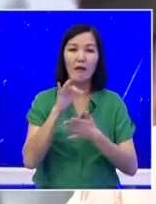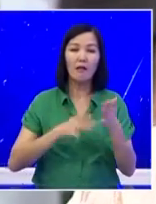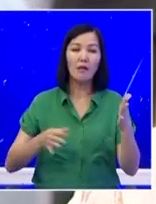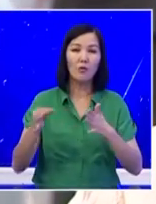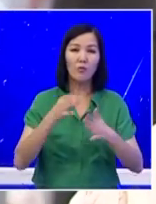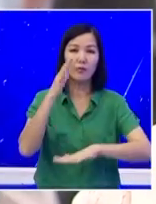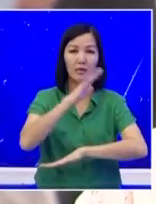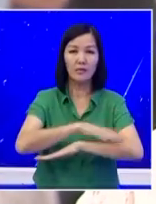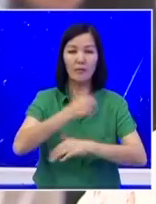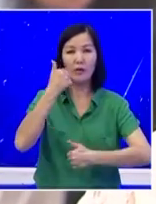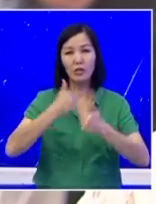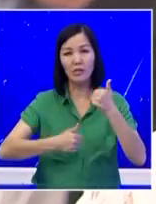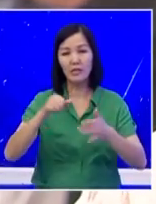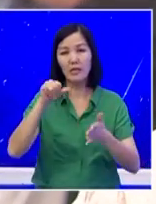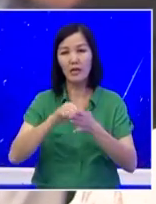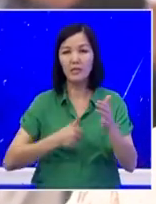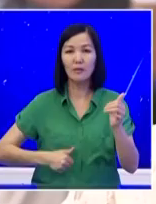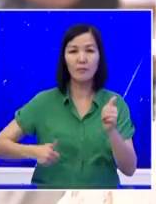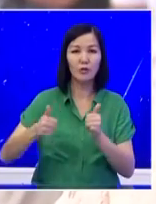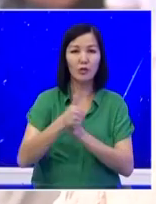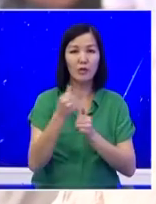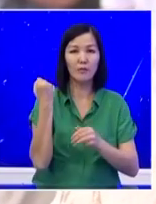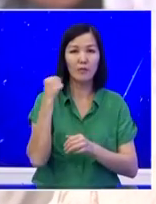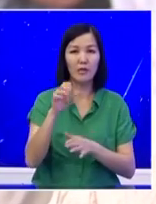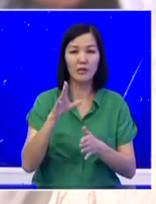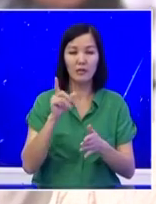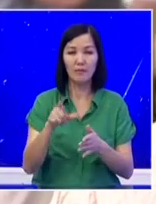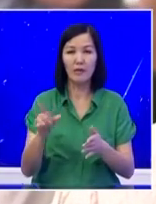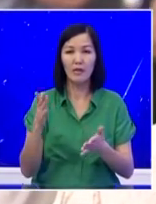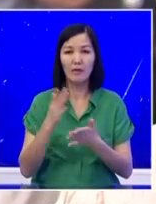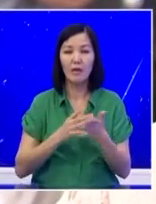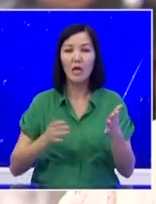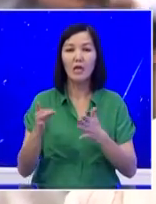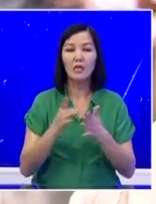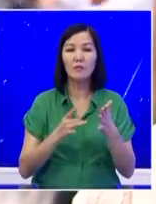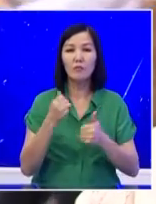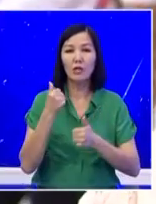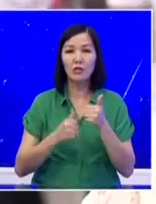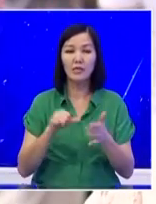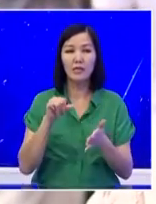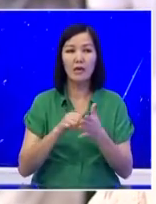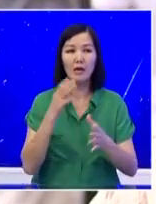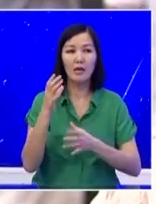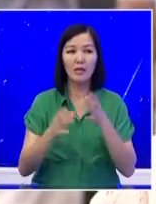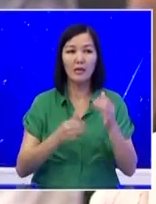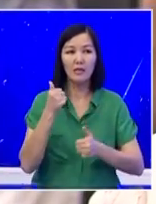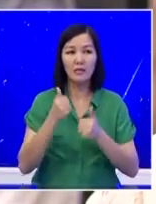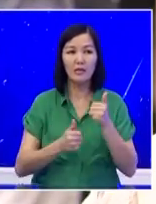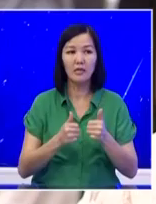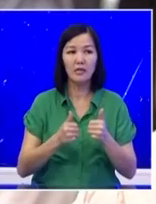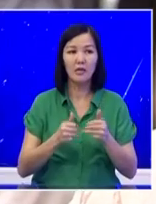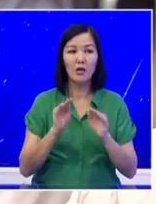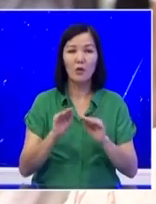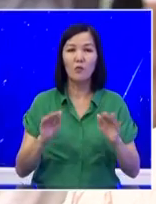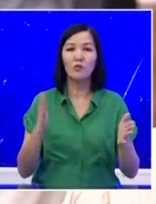облысқа шыққан оқушыларымыз бар. Әрине республикаға шыққан халықаралық деңгейдегі